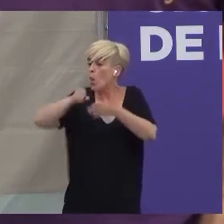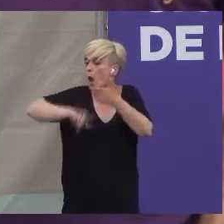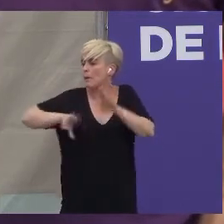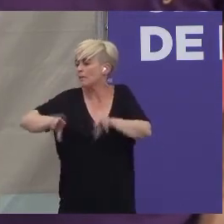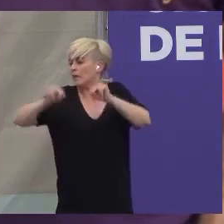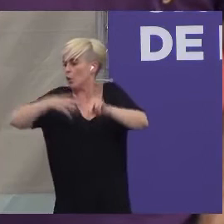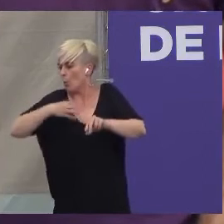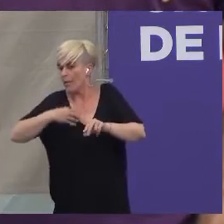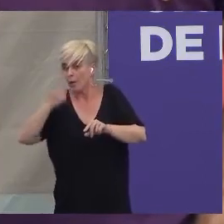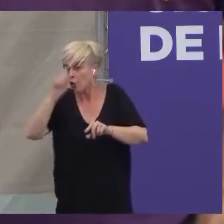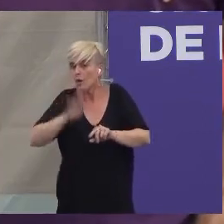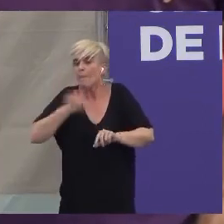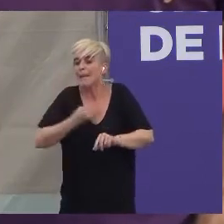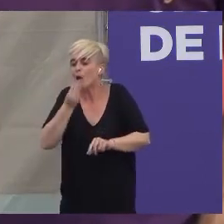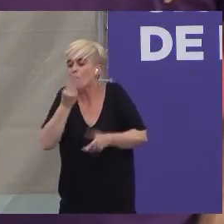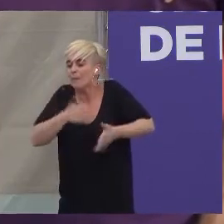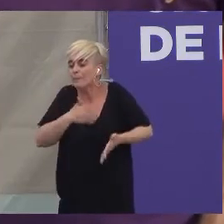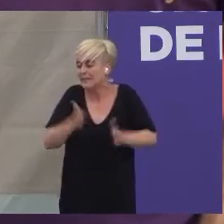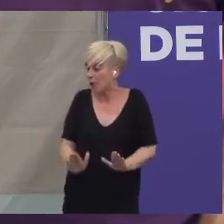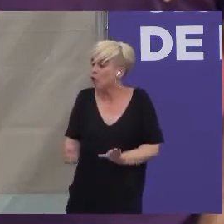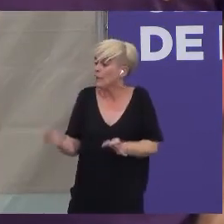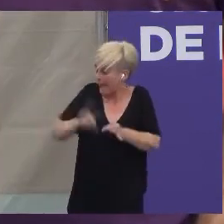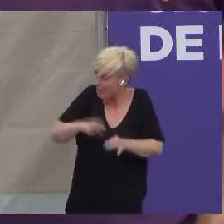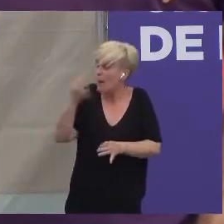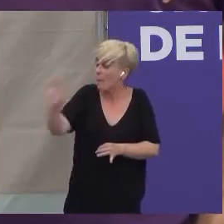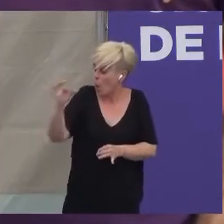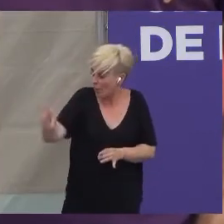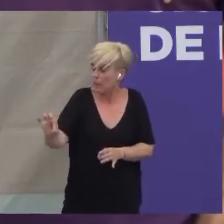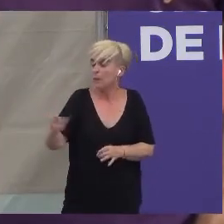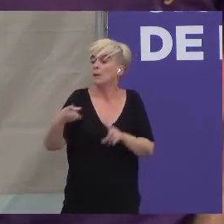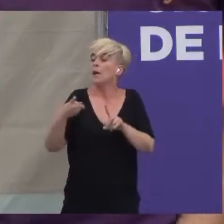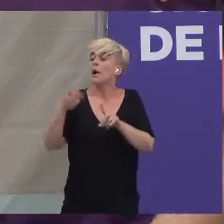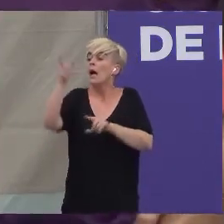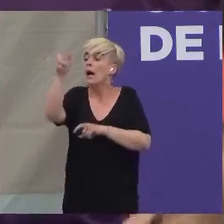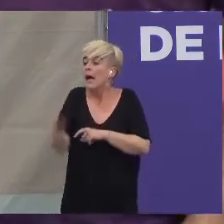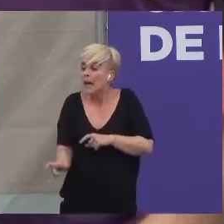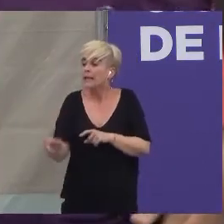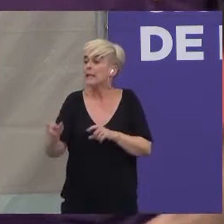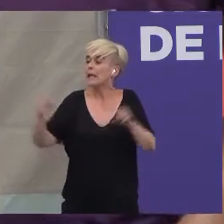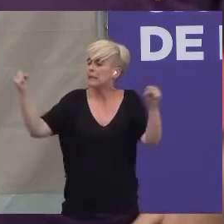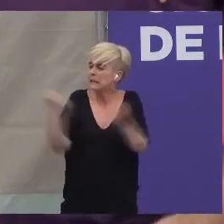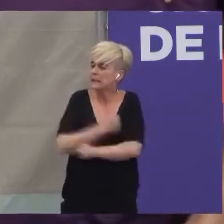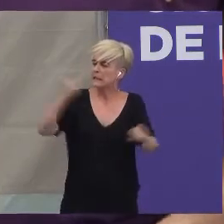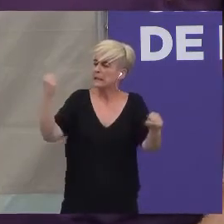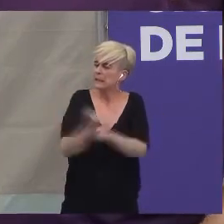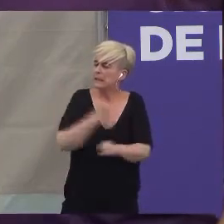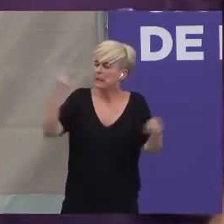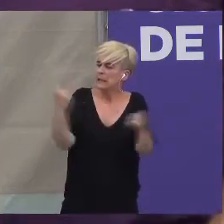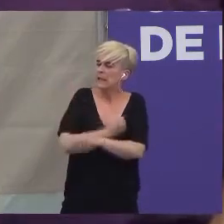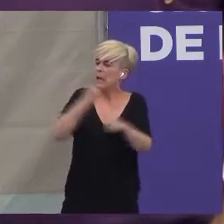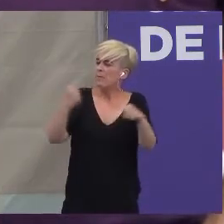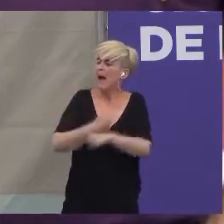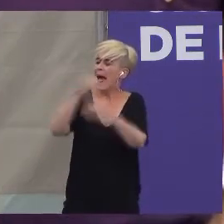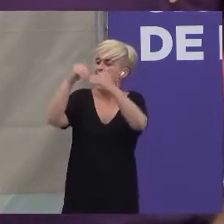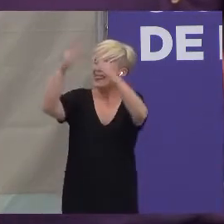donar de dinar als seus fills i que són Podem. Gent que se deixa la seva pell parant desnonaments i que són